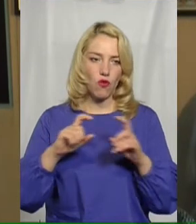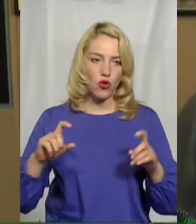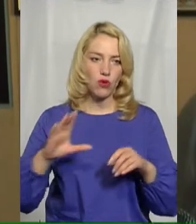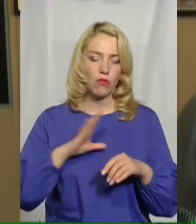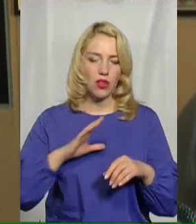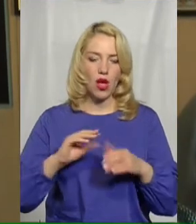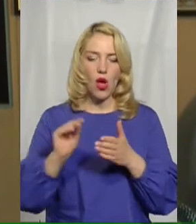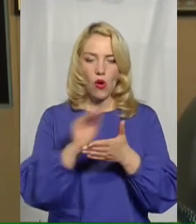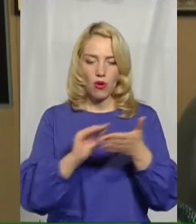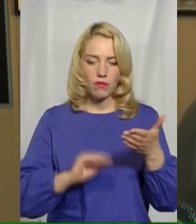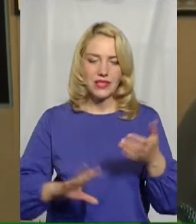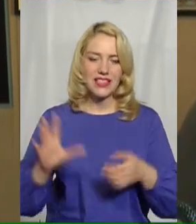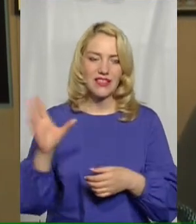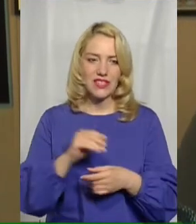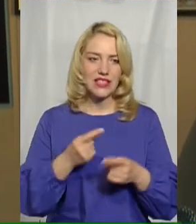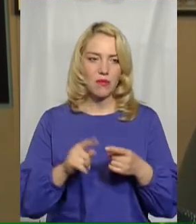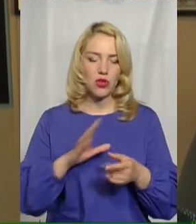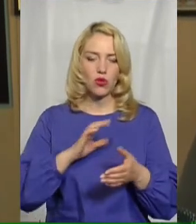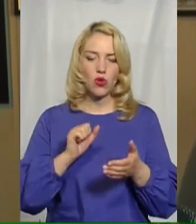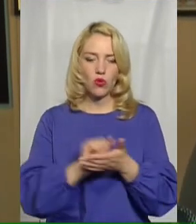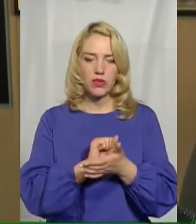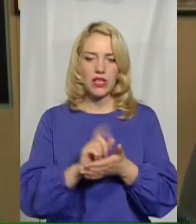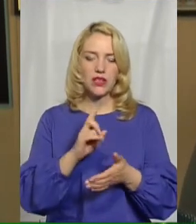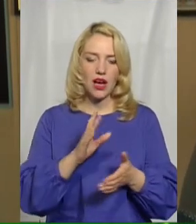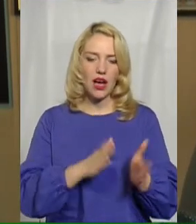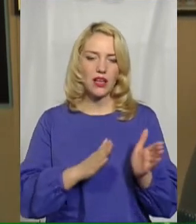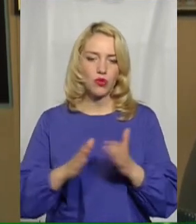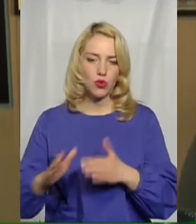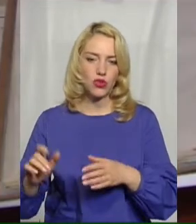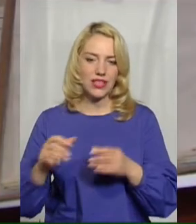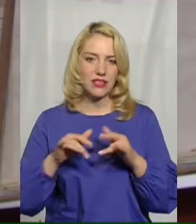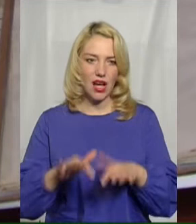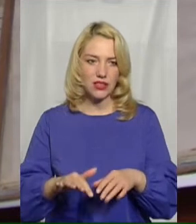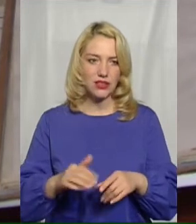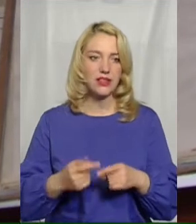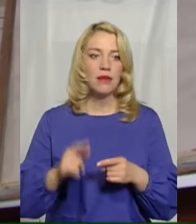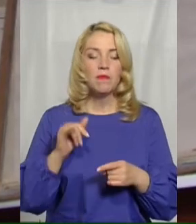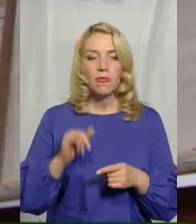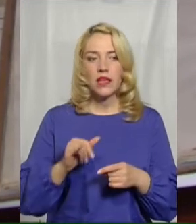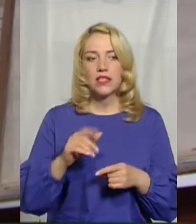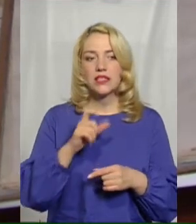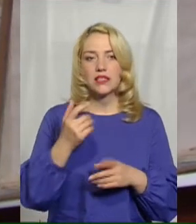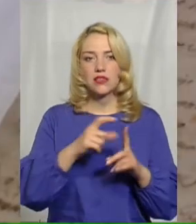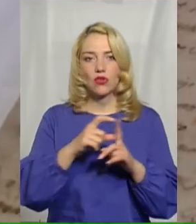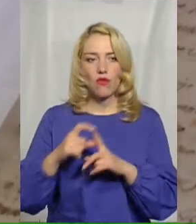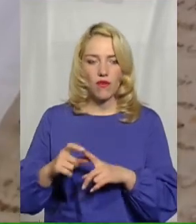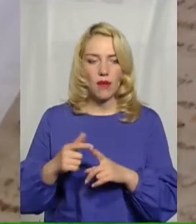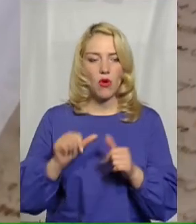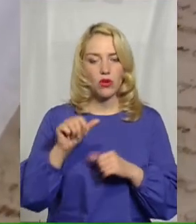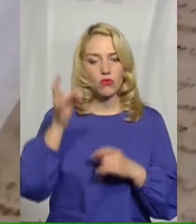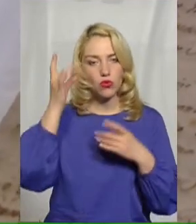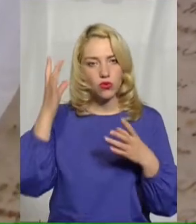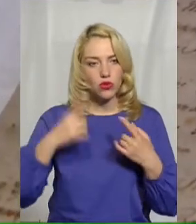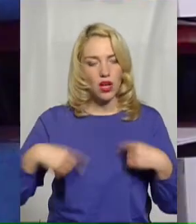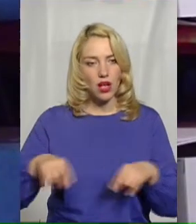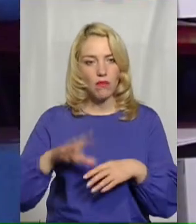управлінська документація, яка регламентує діяльність архівного підрозділу в закладах культури. За словами Катерини Бурдуваліс, окрім культурної галузі,